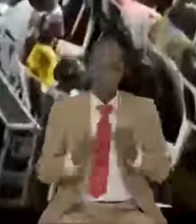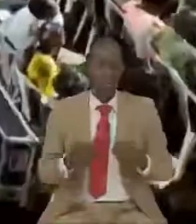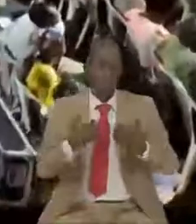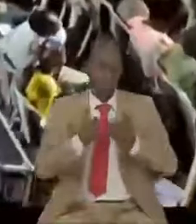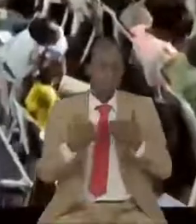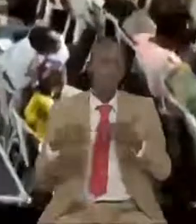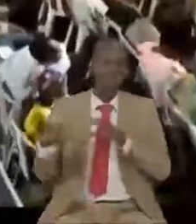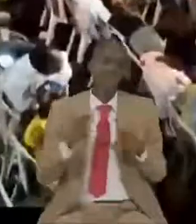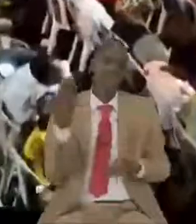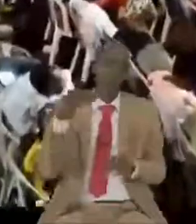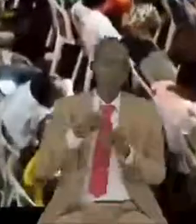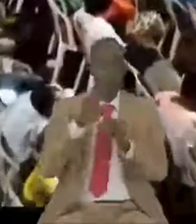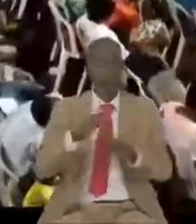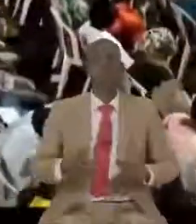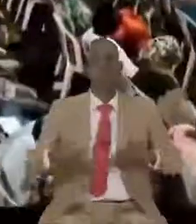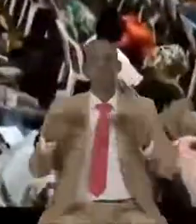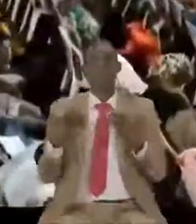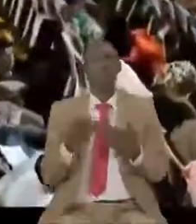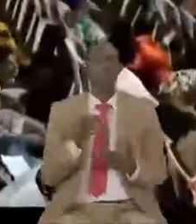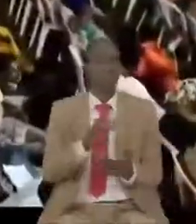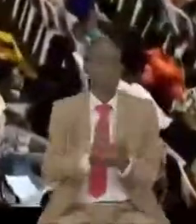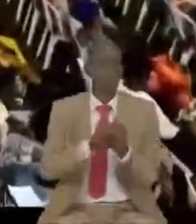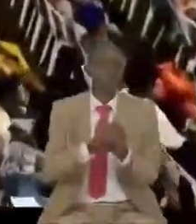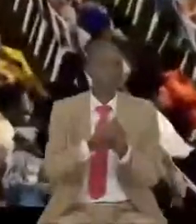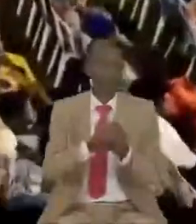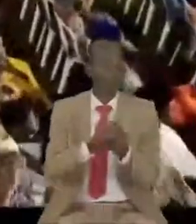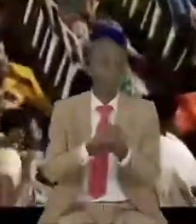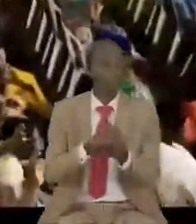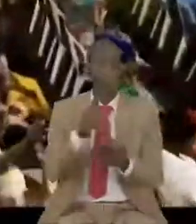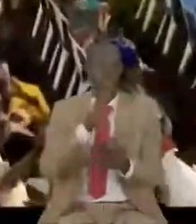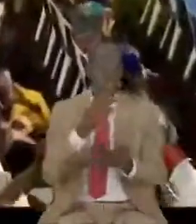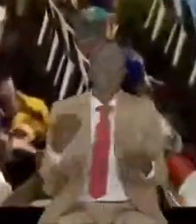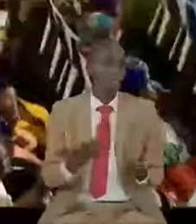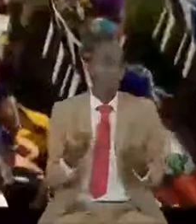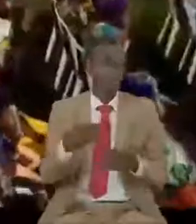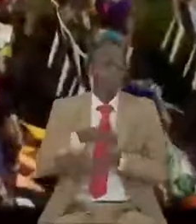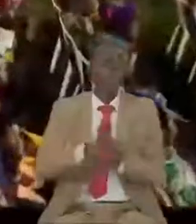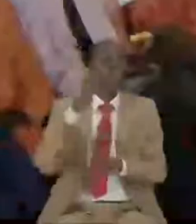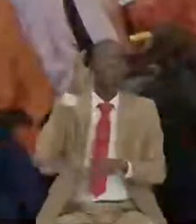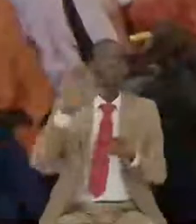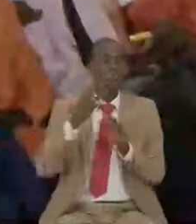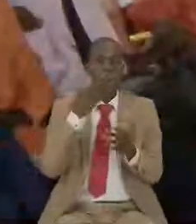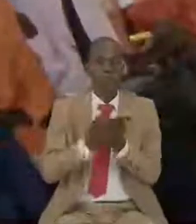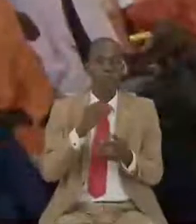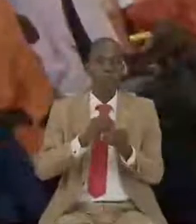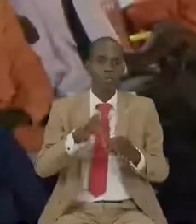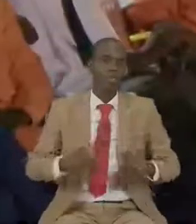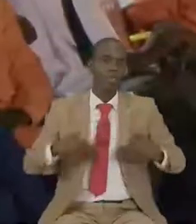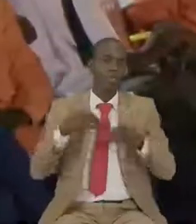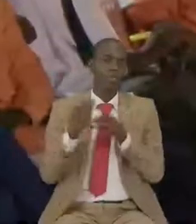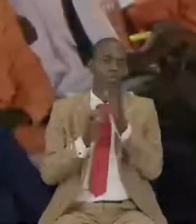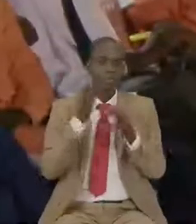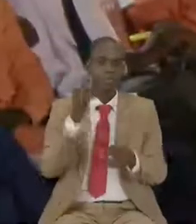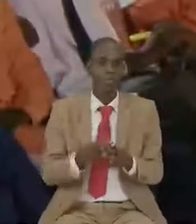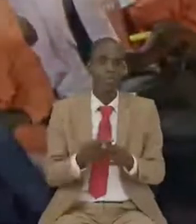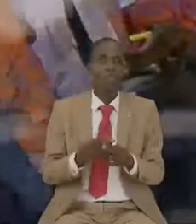que les pouvoirs maléfiques ont fait dans ta vie. Félicitations à toi, tu es là ce